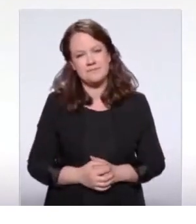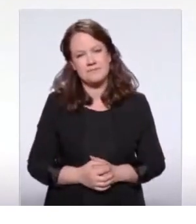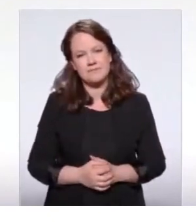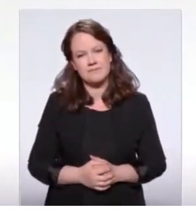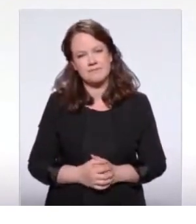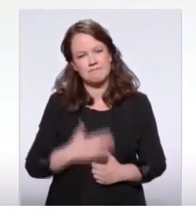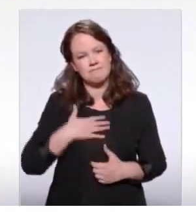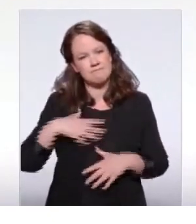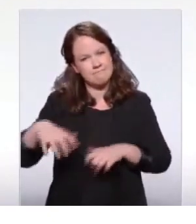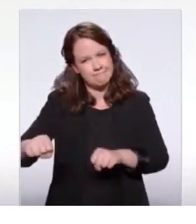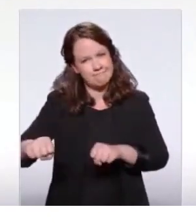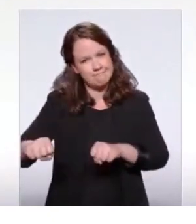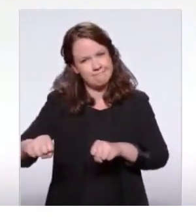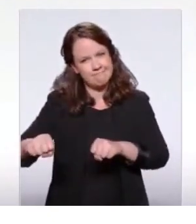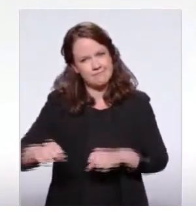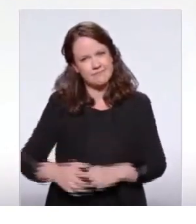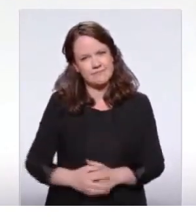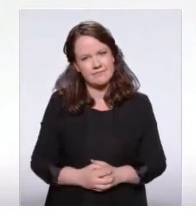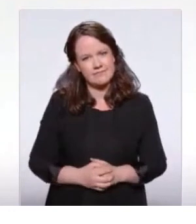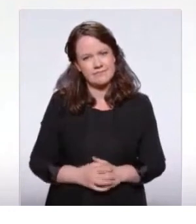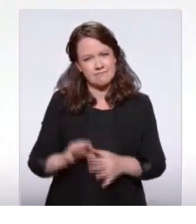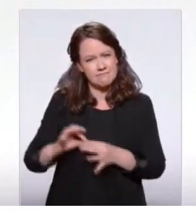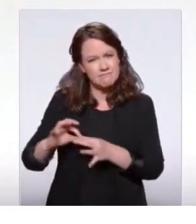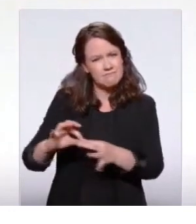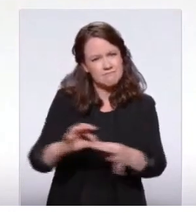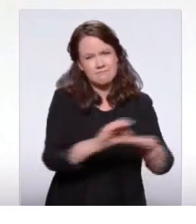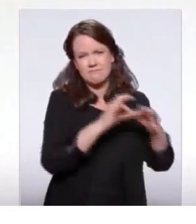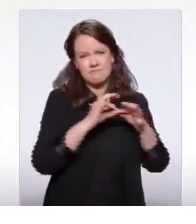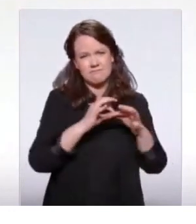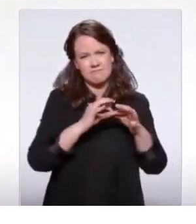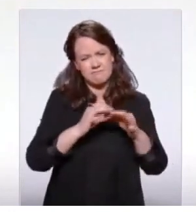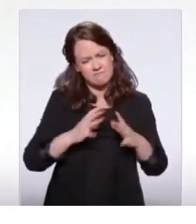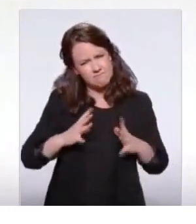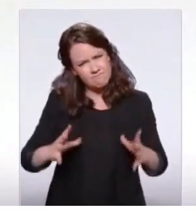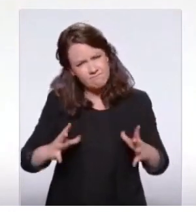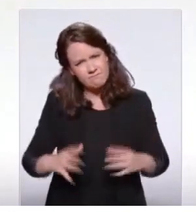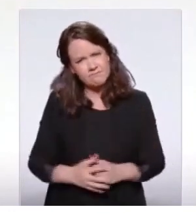Mais nous tiendrons, unis